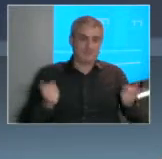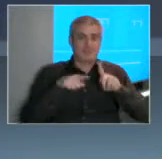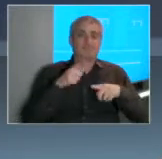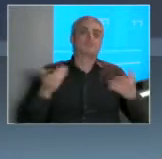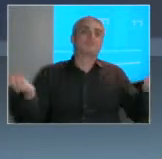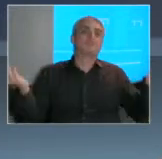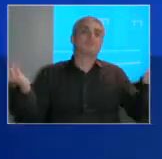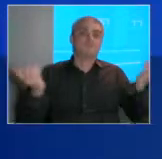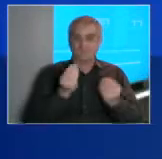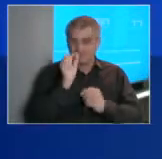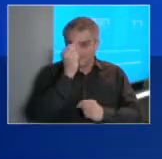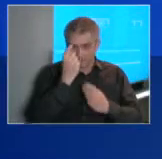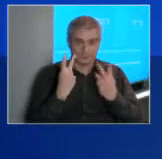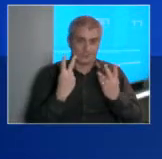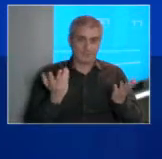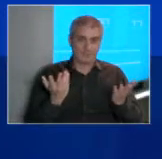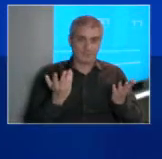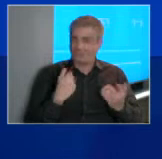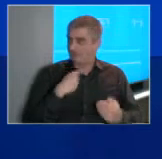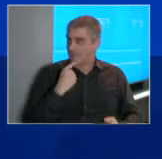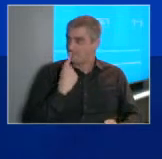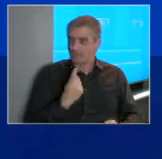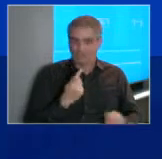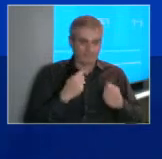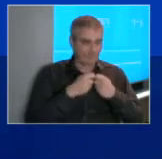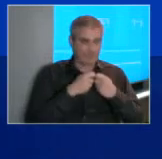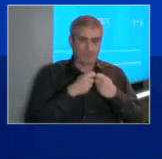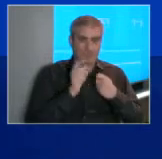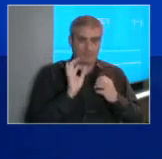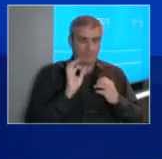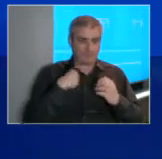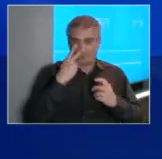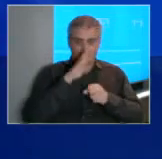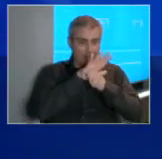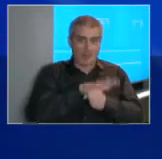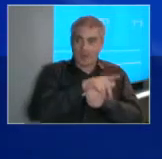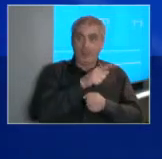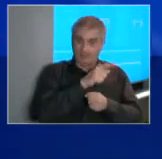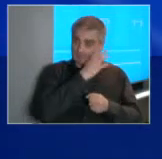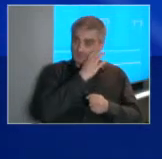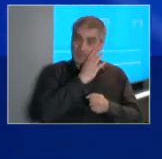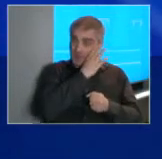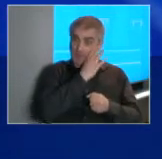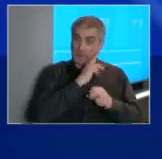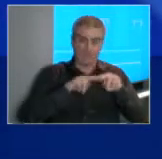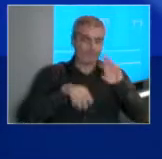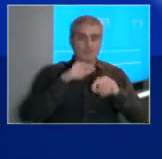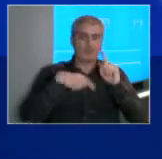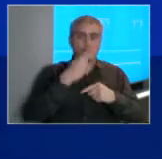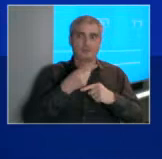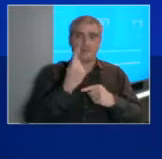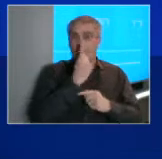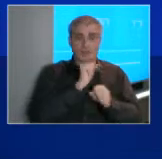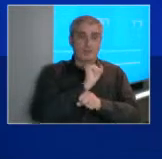אתה... העוד שופצ'יק הזה שווה. אגב, אני חייב להגיד בהקשר הזה שבאמת אנחנו הולכים לראות לחץ אחרי הבחירות הבאות, אז